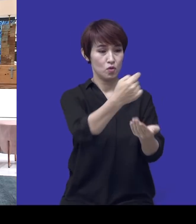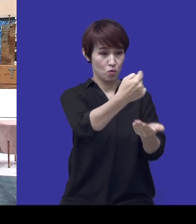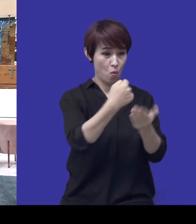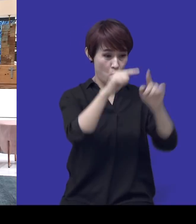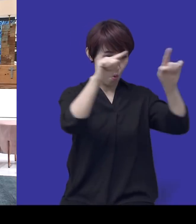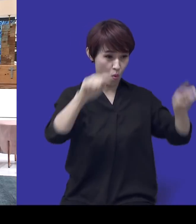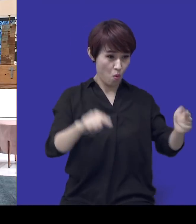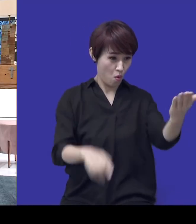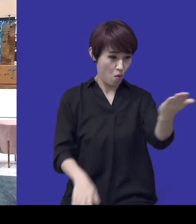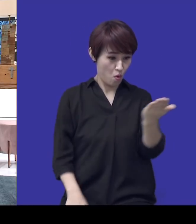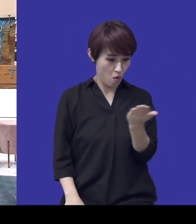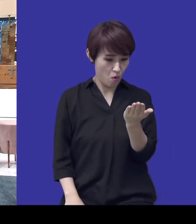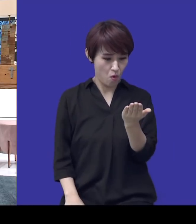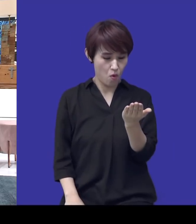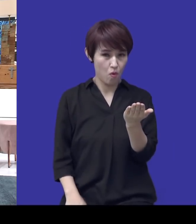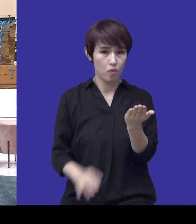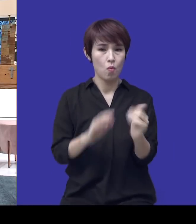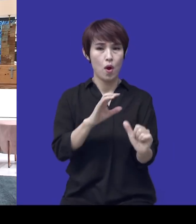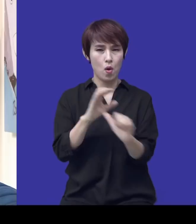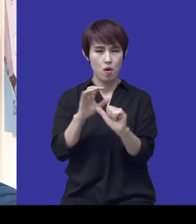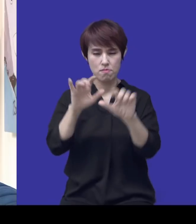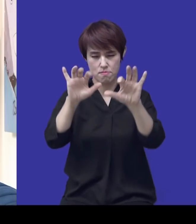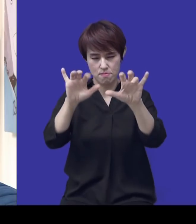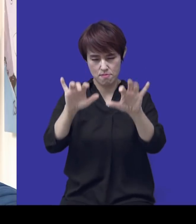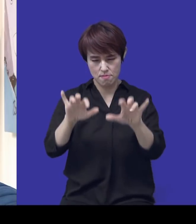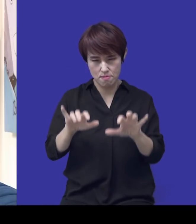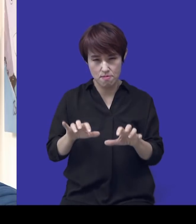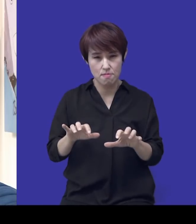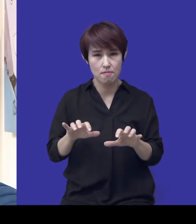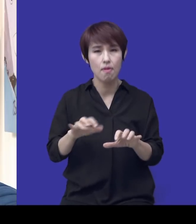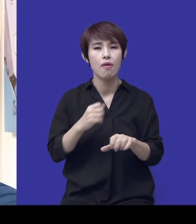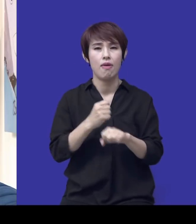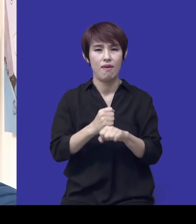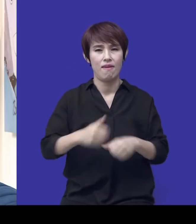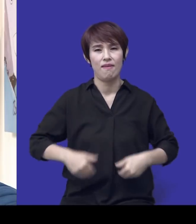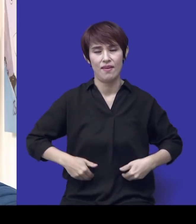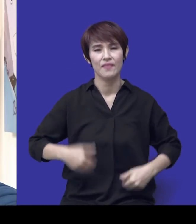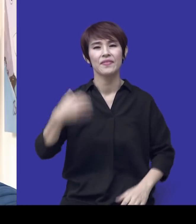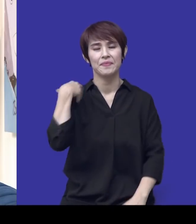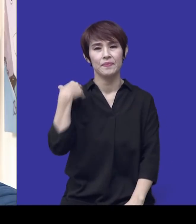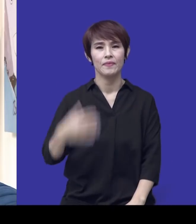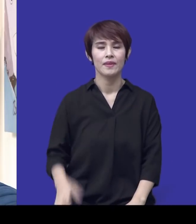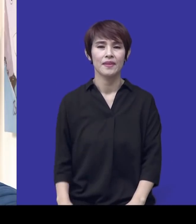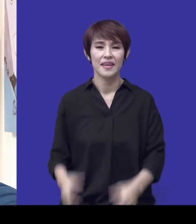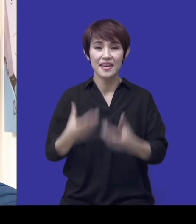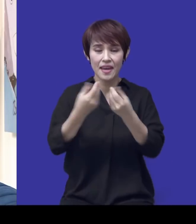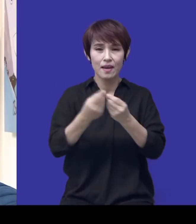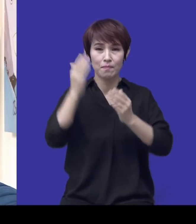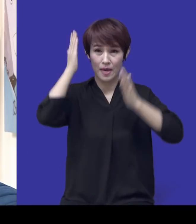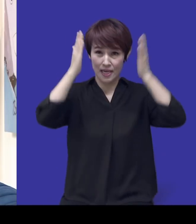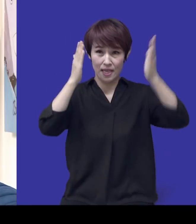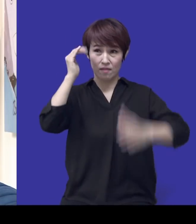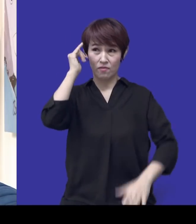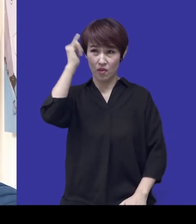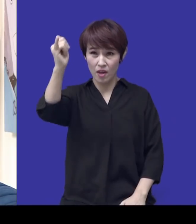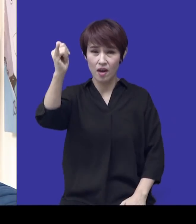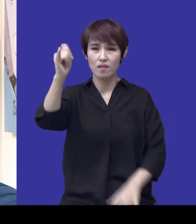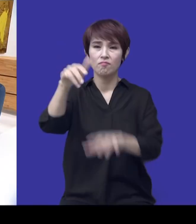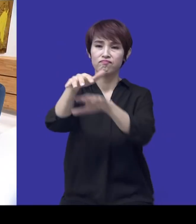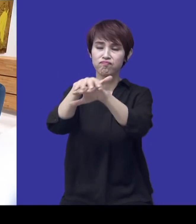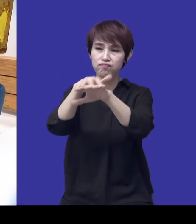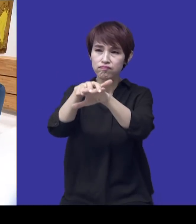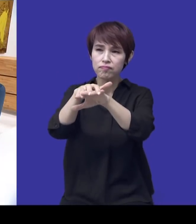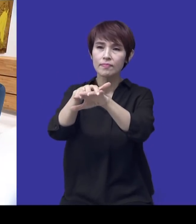한 장으로 저는 모든 걸 다 해야 되는 건데 예. 거기서 이제 뭐 말레이시아에 연락을 해서 뭐 원단을 뭐 이